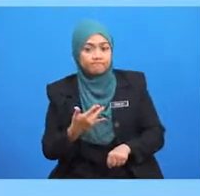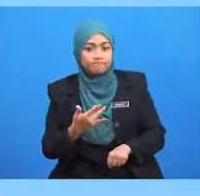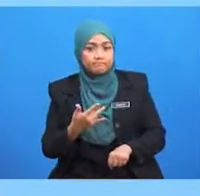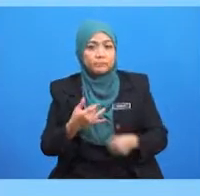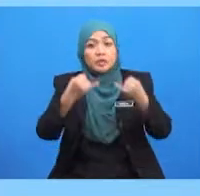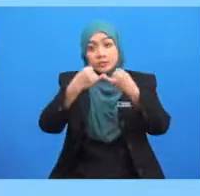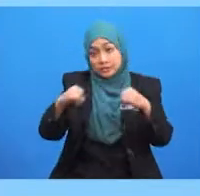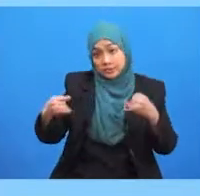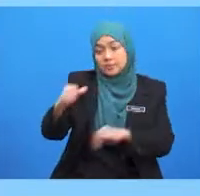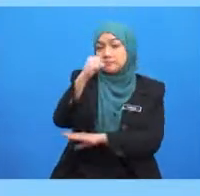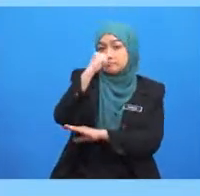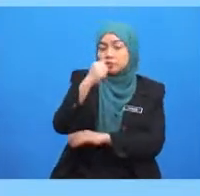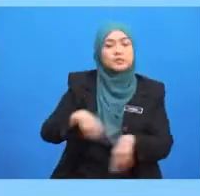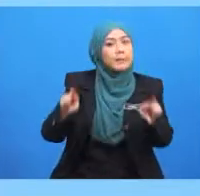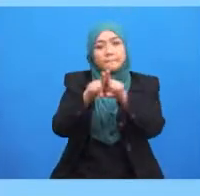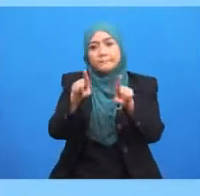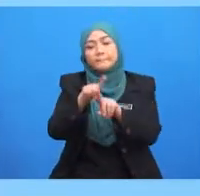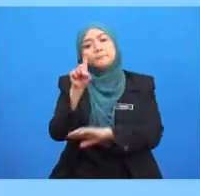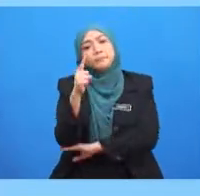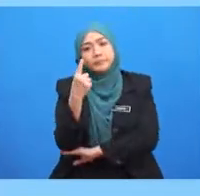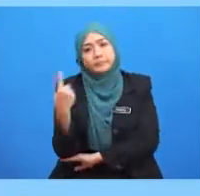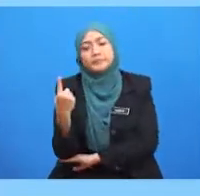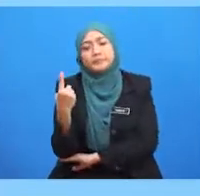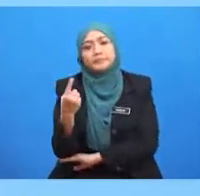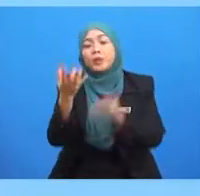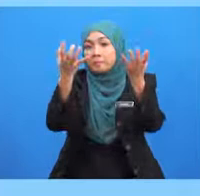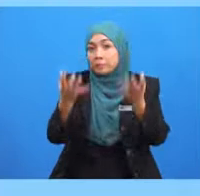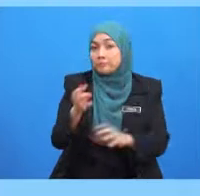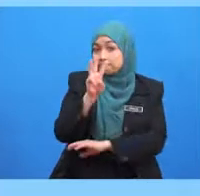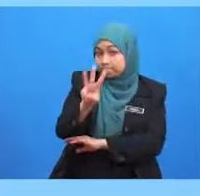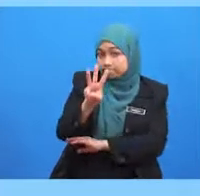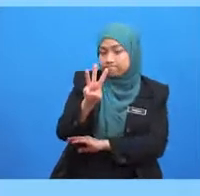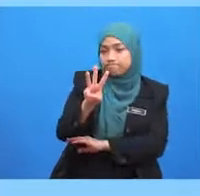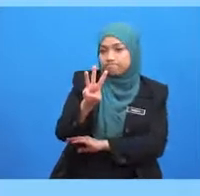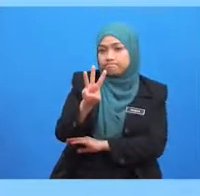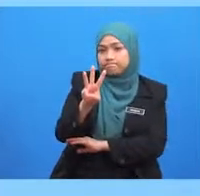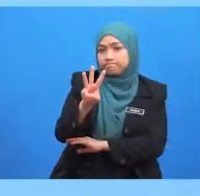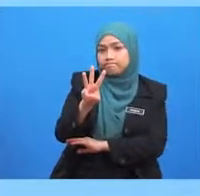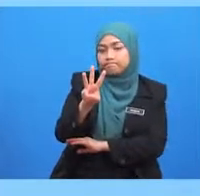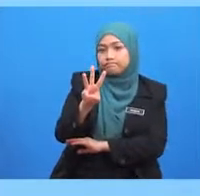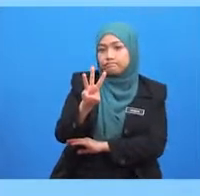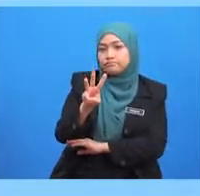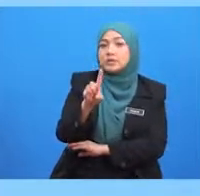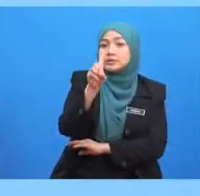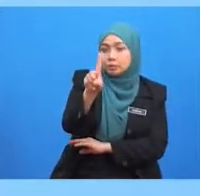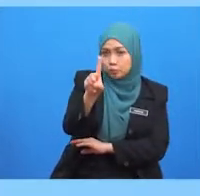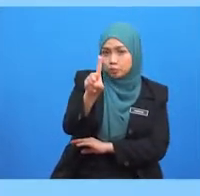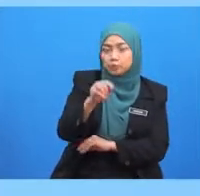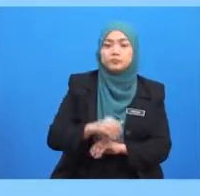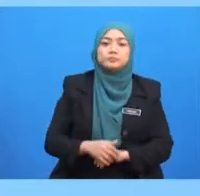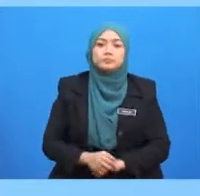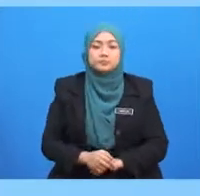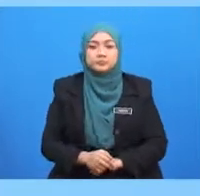sama oleh itu memberi ide bagi setiap minuman Jena satu